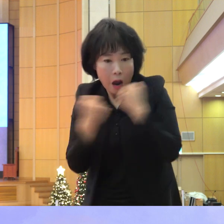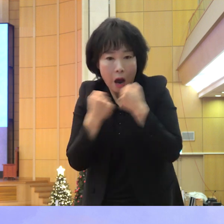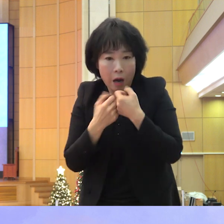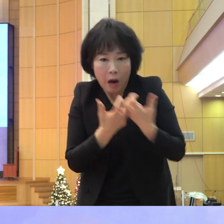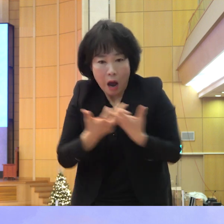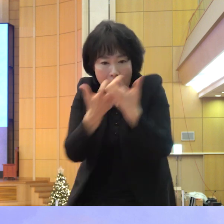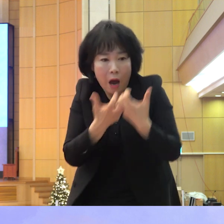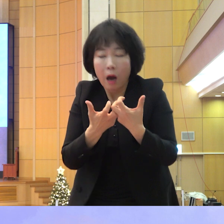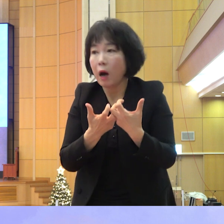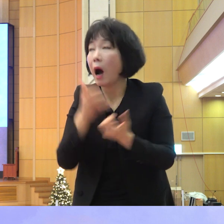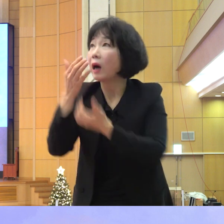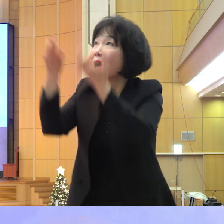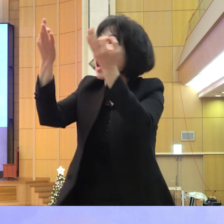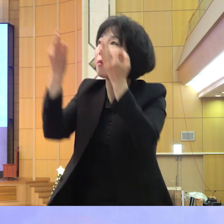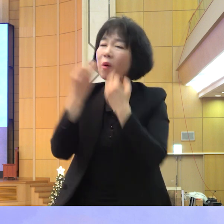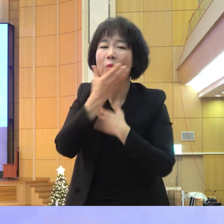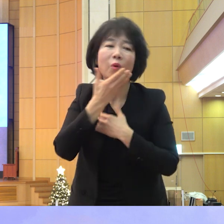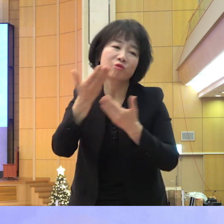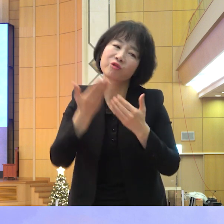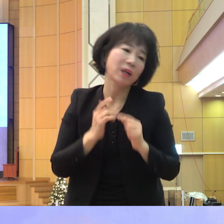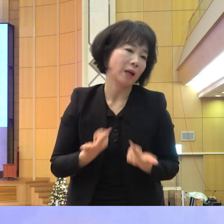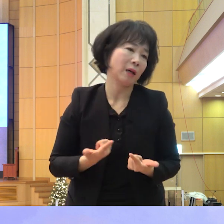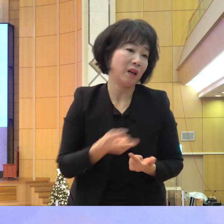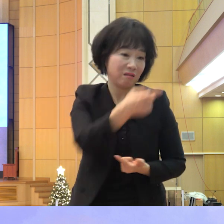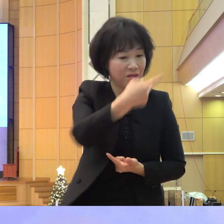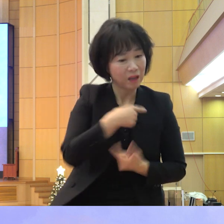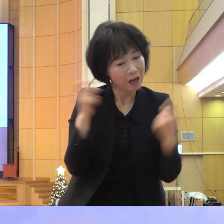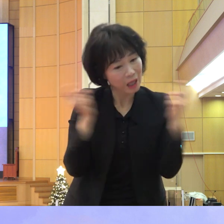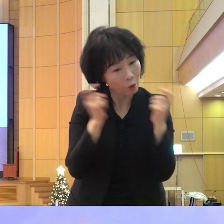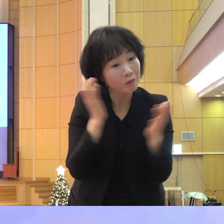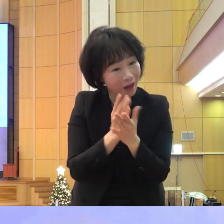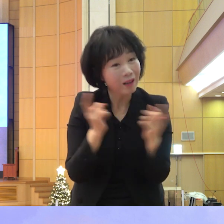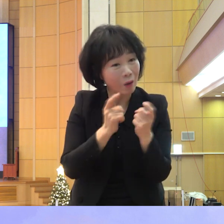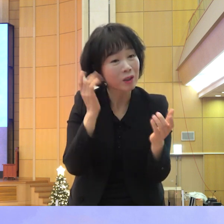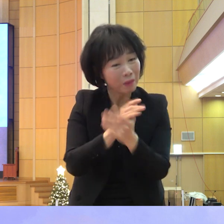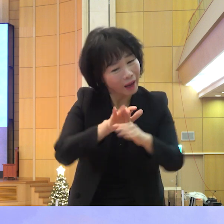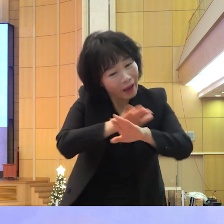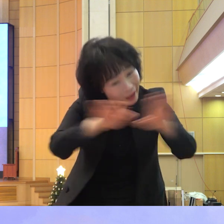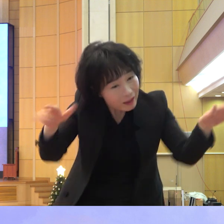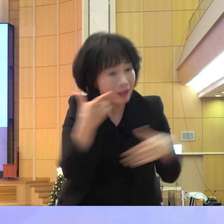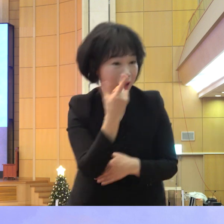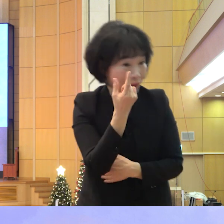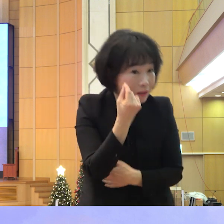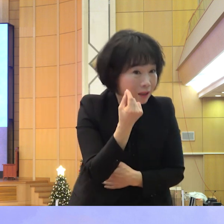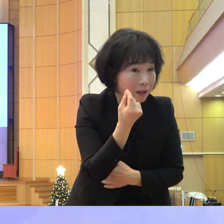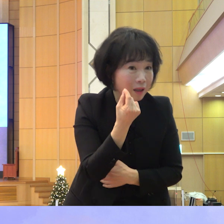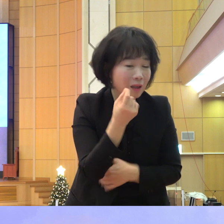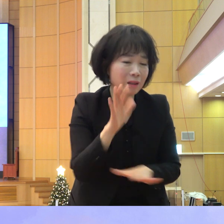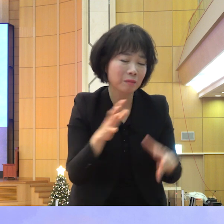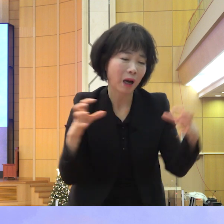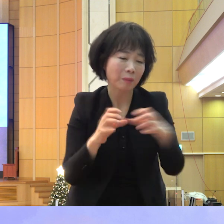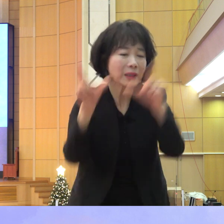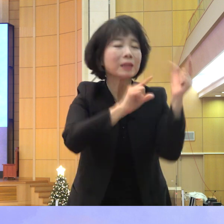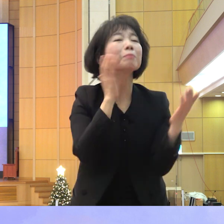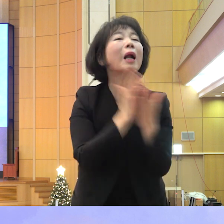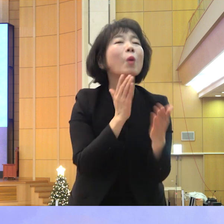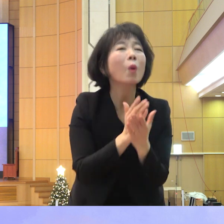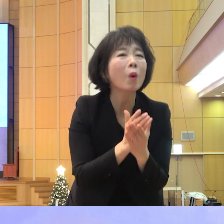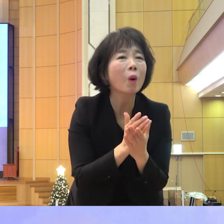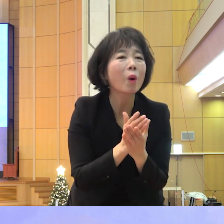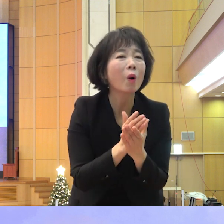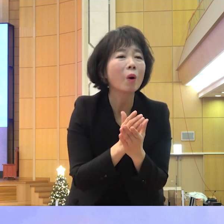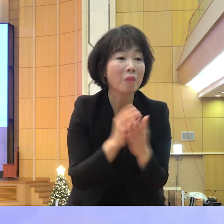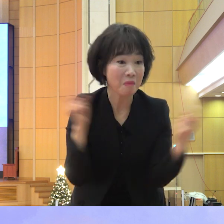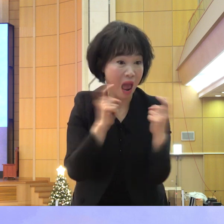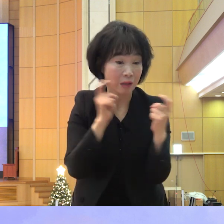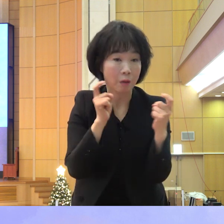것은 하나님 앞에 복 받을 짓이 아니야. 그러니 우리가 이렇게 살다가는 복은커녕 하나님 앞에 재앙을